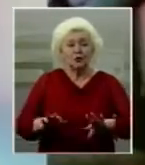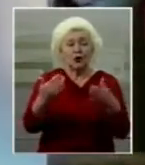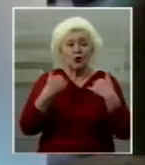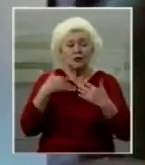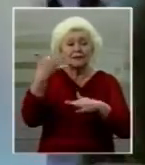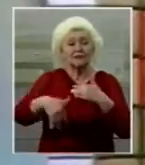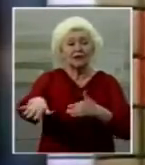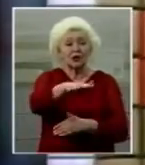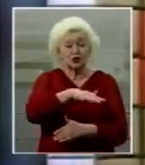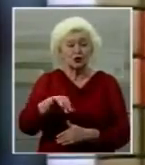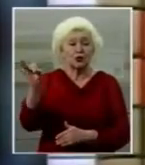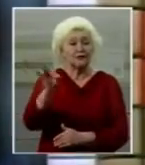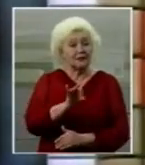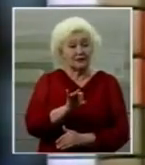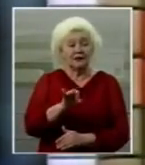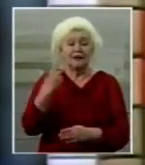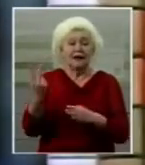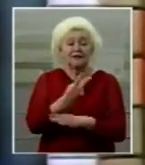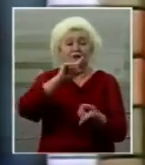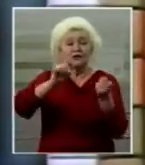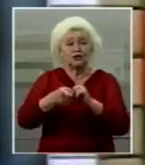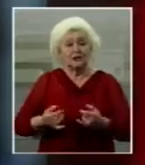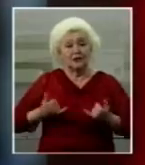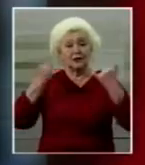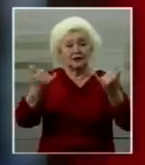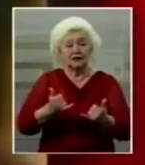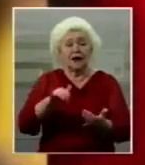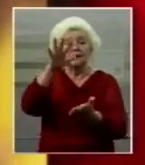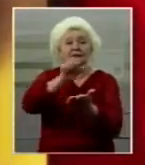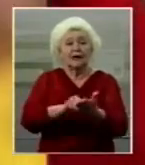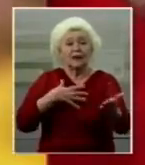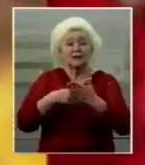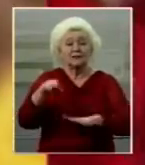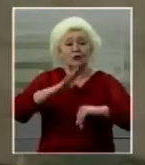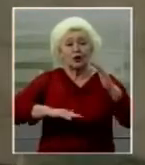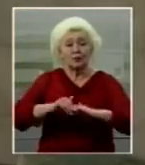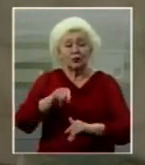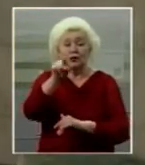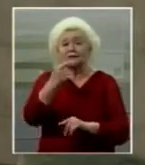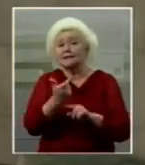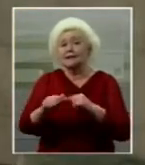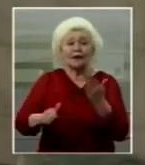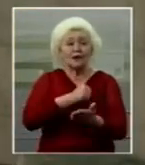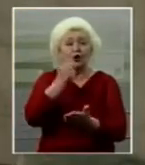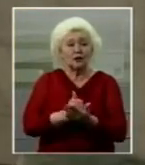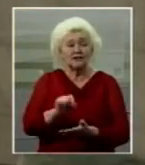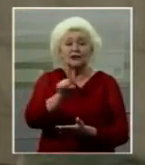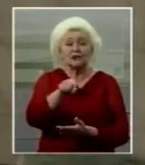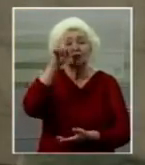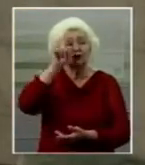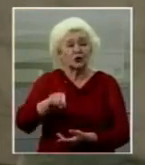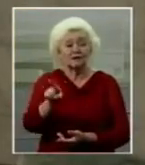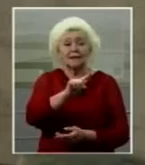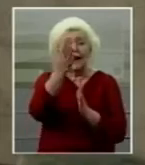в Херсоні. І я двічі ставав лауреатом. Займатися своєю професією – це найголовніше, тому що ми знаємо,